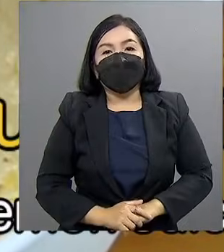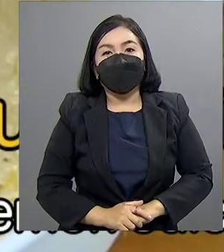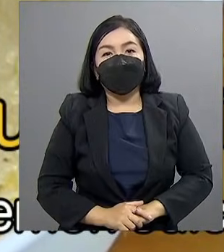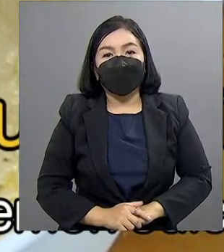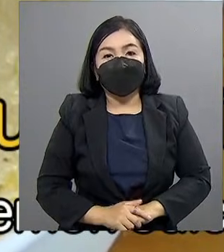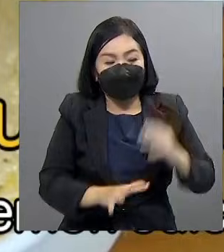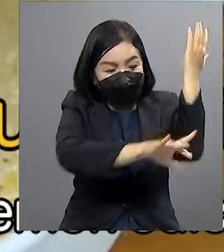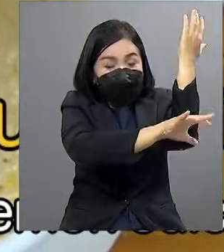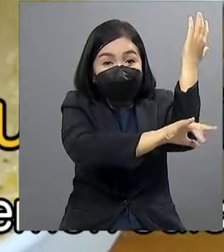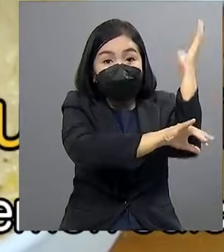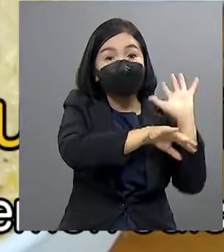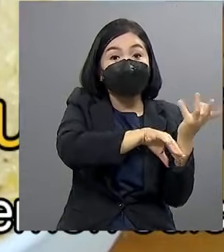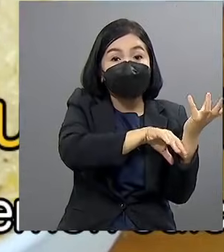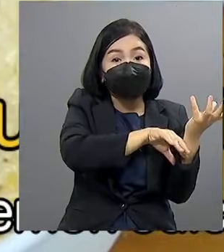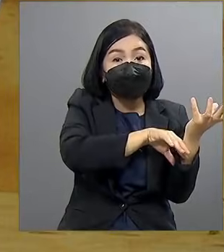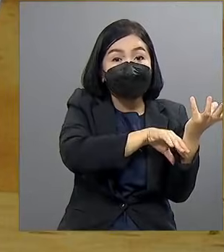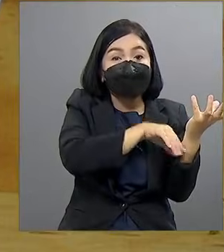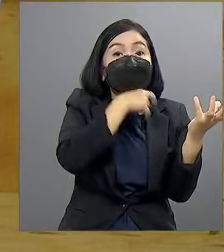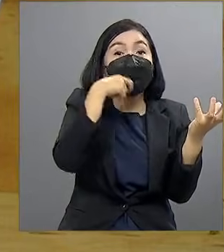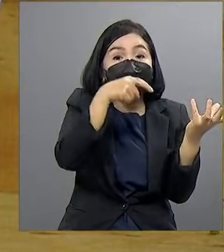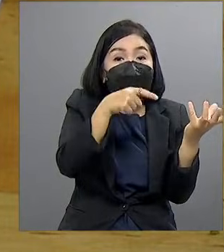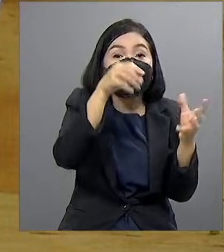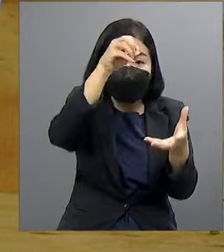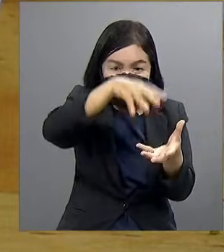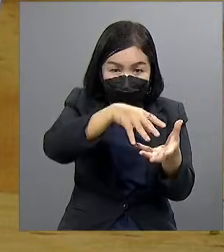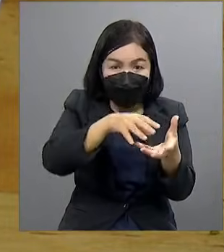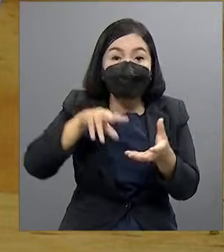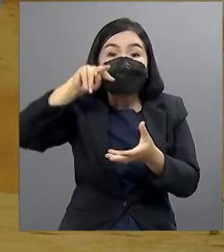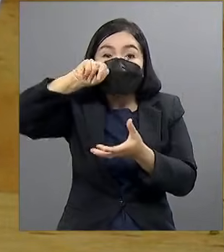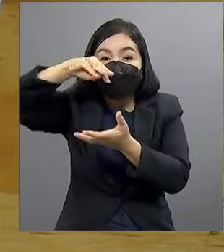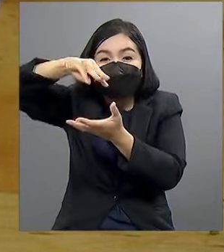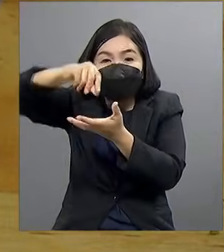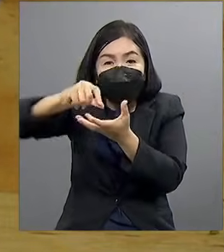น้ำเลมอนครับเราจะปั่นส่วนผสมให้เข้ากันก่อนนะครับ